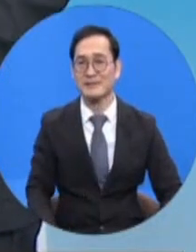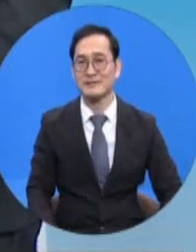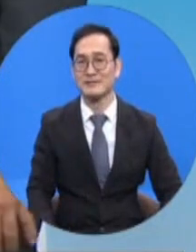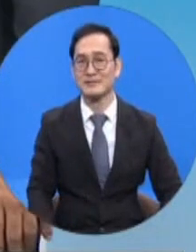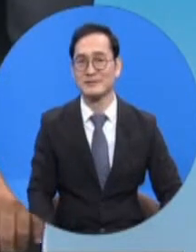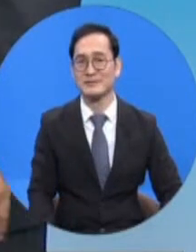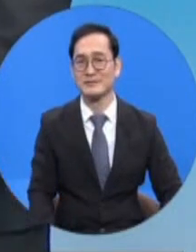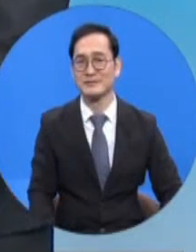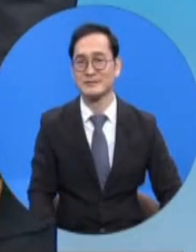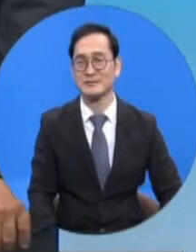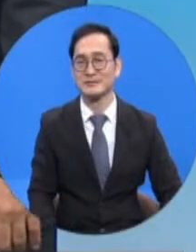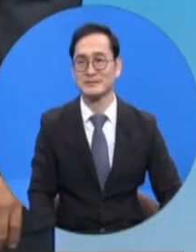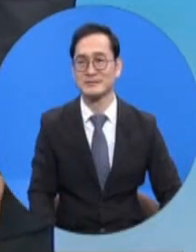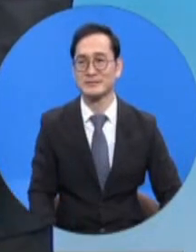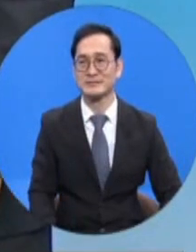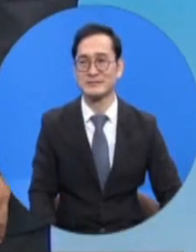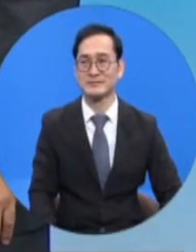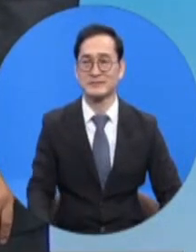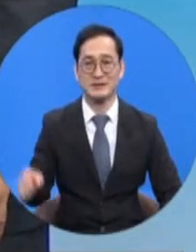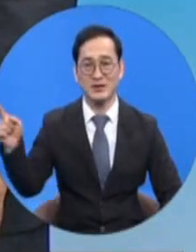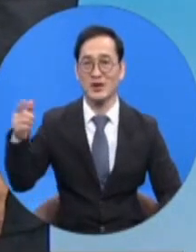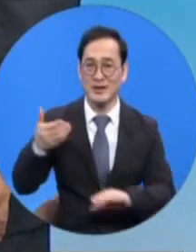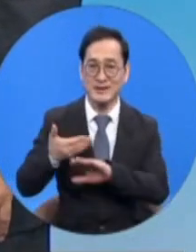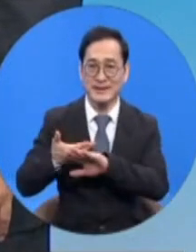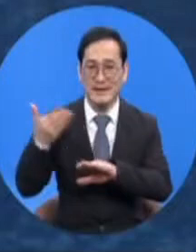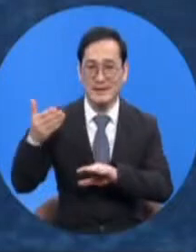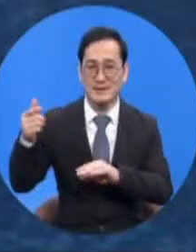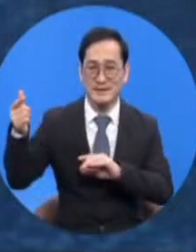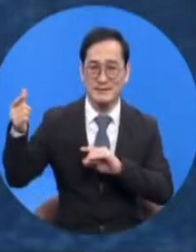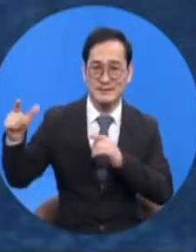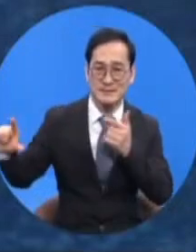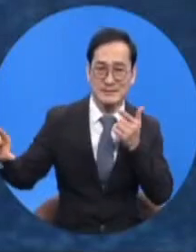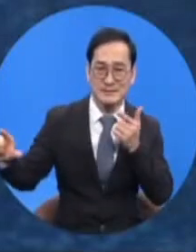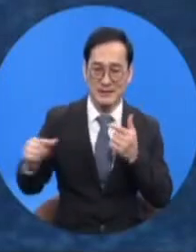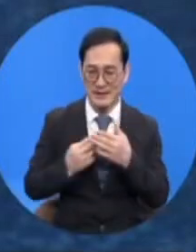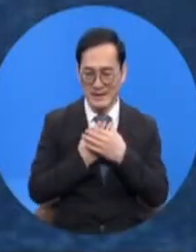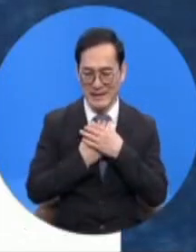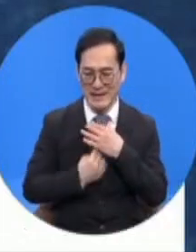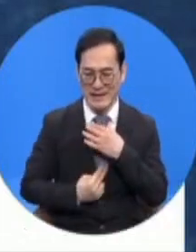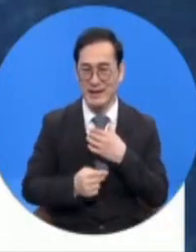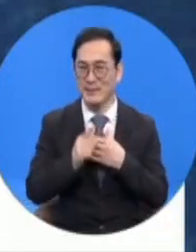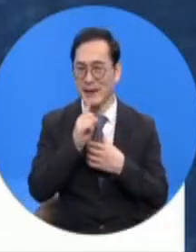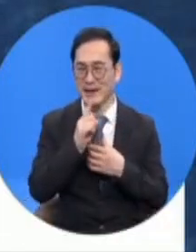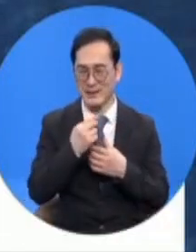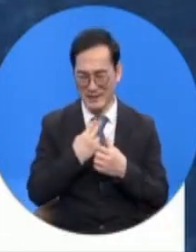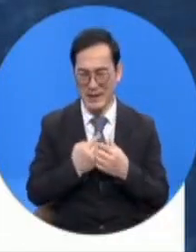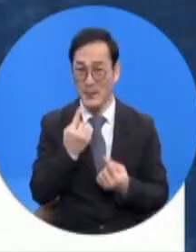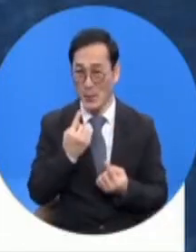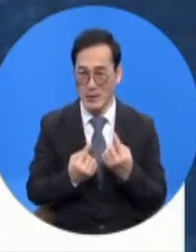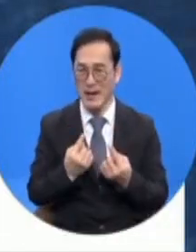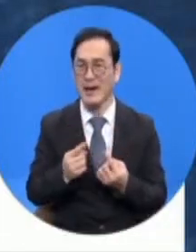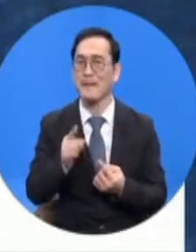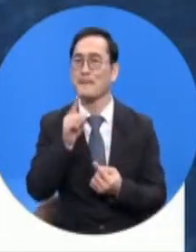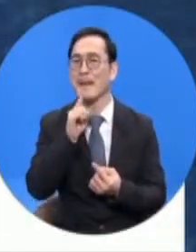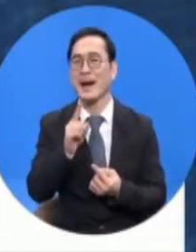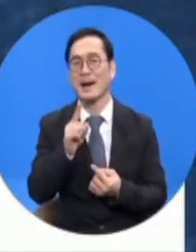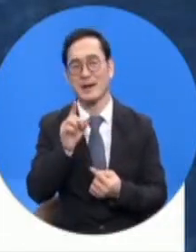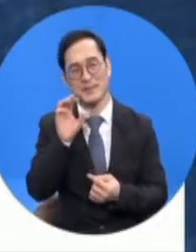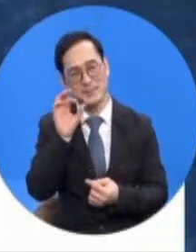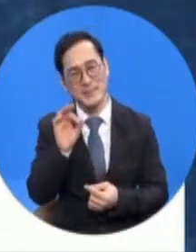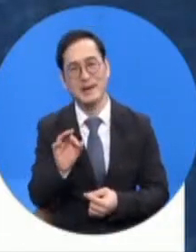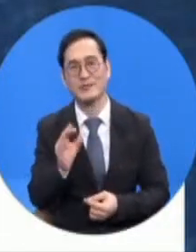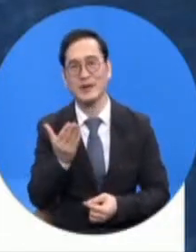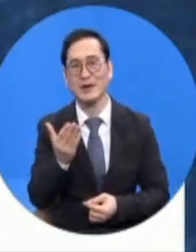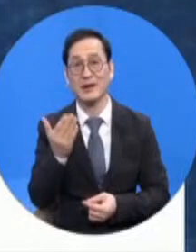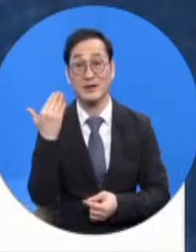라고 해석이 가능한 건지요? 저는 그렇게 보거든요. 네. 넥타이가 아니라 뒤에 하는 말을 제가 봐야 된다고 말씀드렸잖아요. 지난